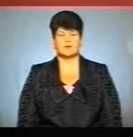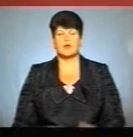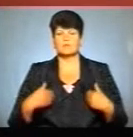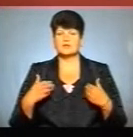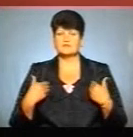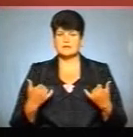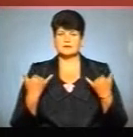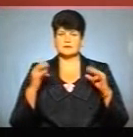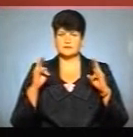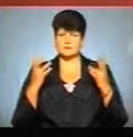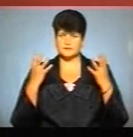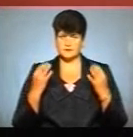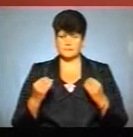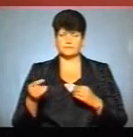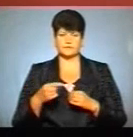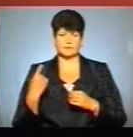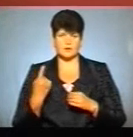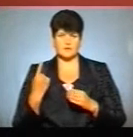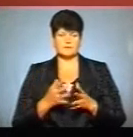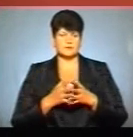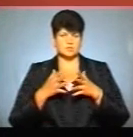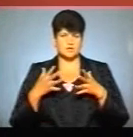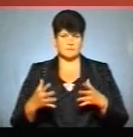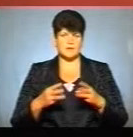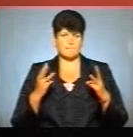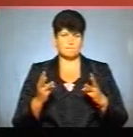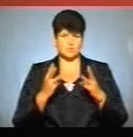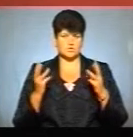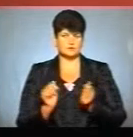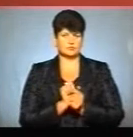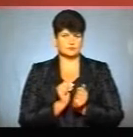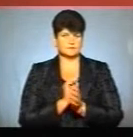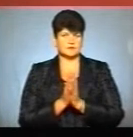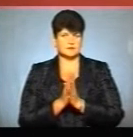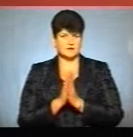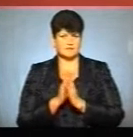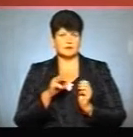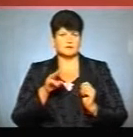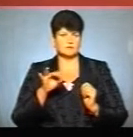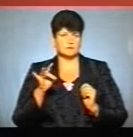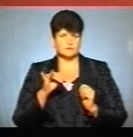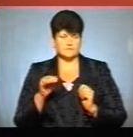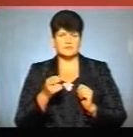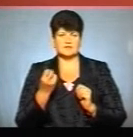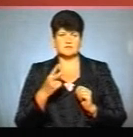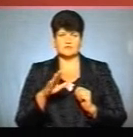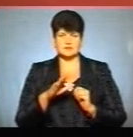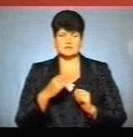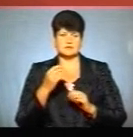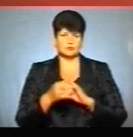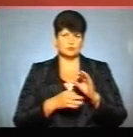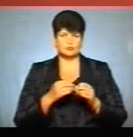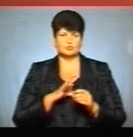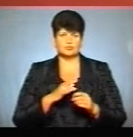питання в ефірі «Тема дня» на Тернопільщині. Масштабні пожежі сухостою і торф'яників. 12 вересня за добу сталося більше